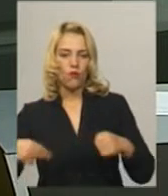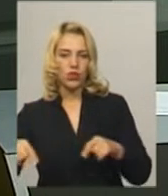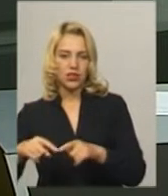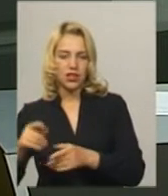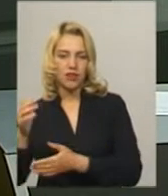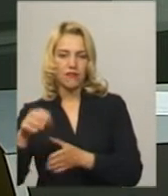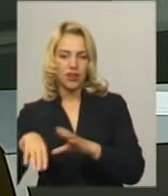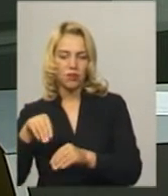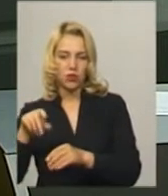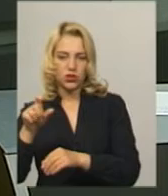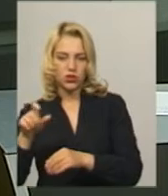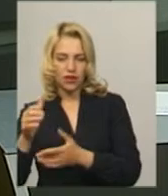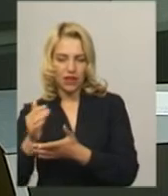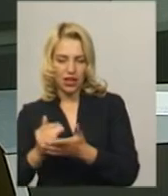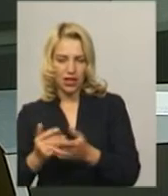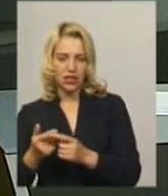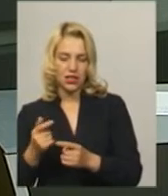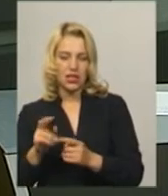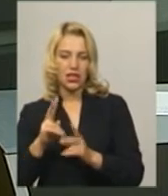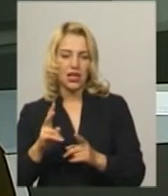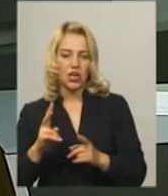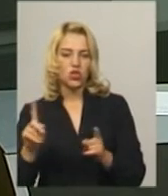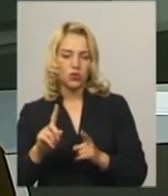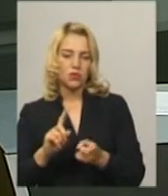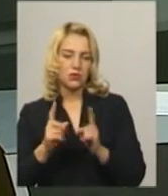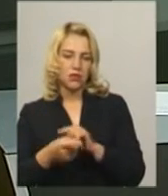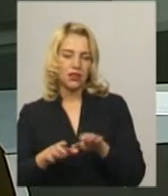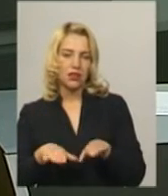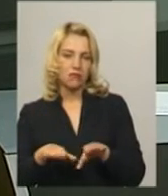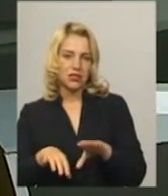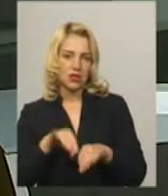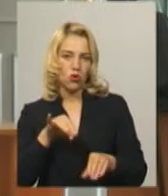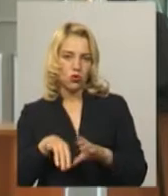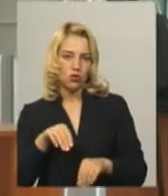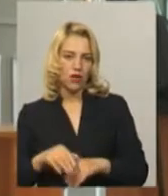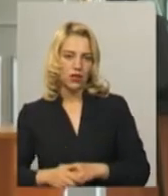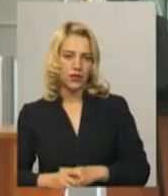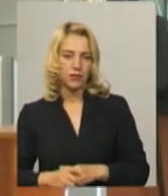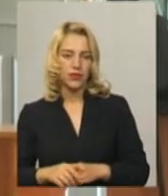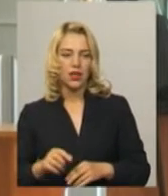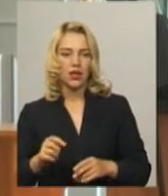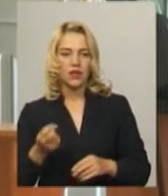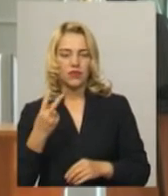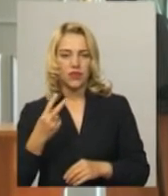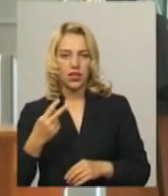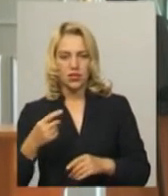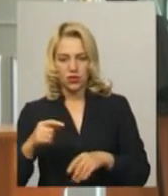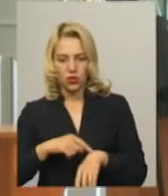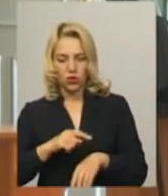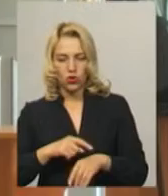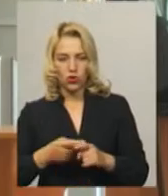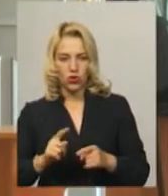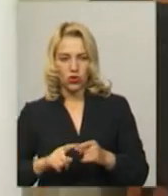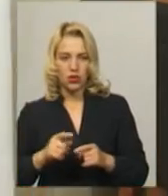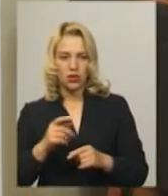місце голосування. Як це відбувалося у обласному центрі, бачила Світлана Порубок. Опівдні біля відділу ведення Державного